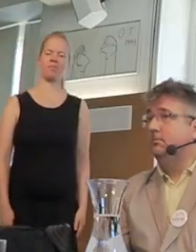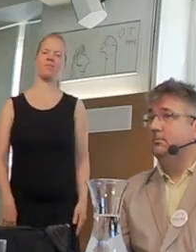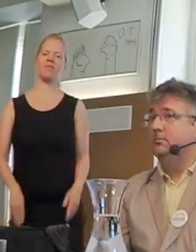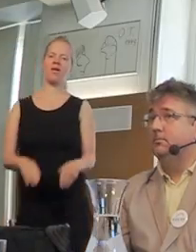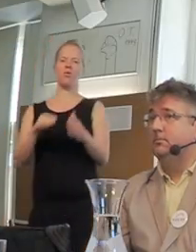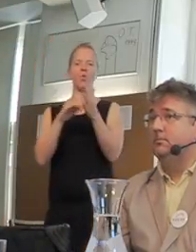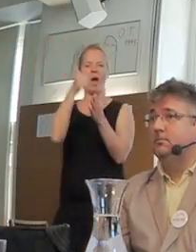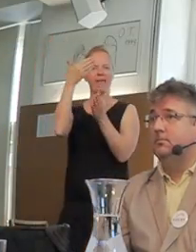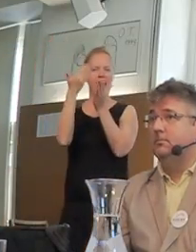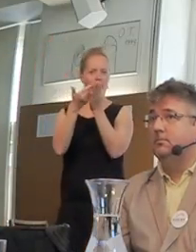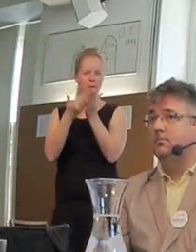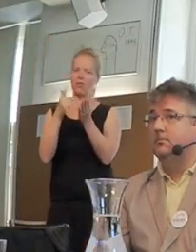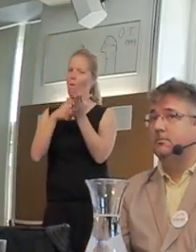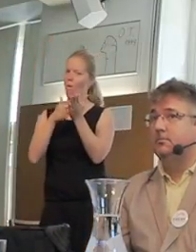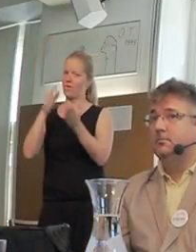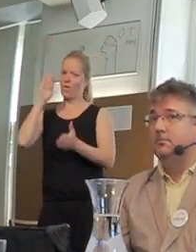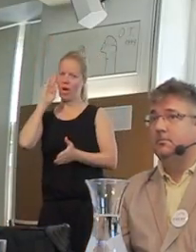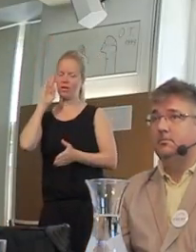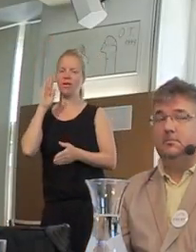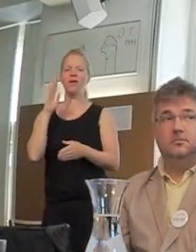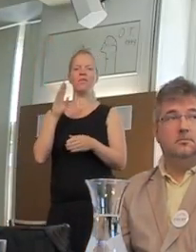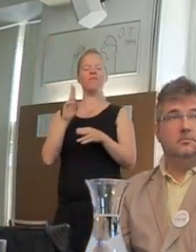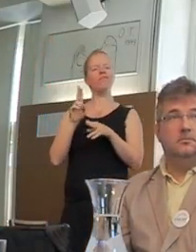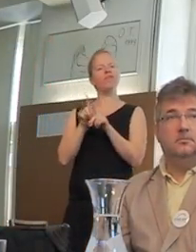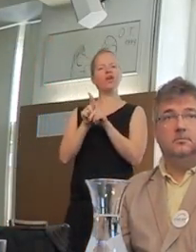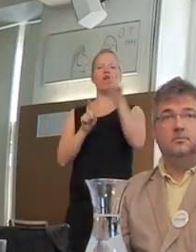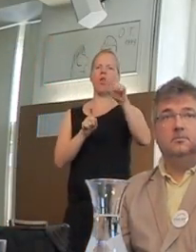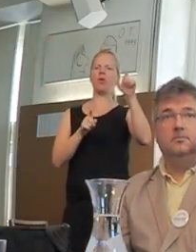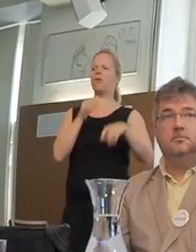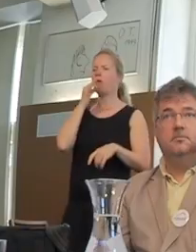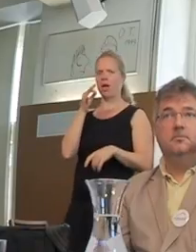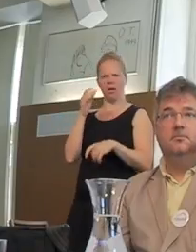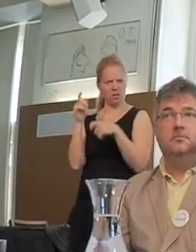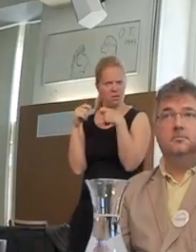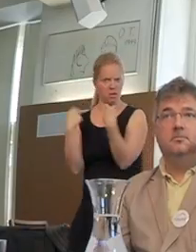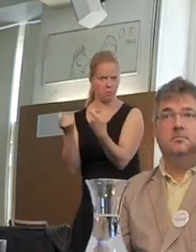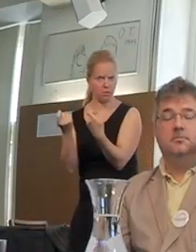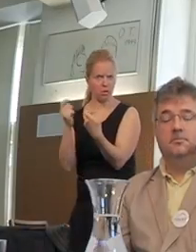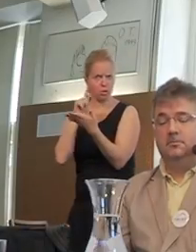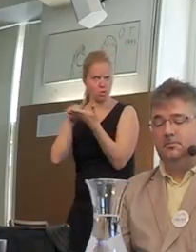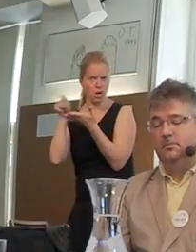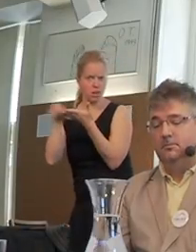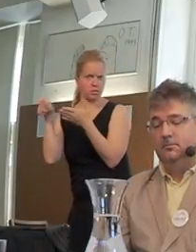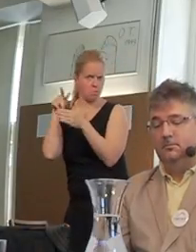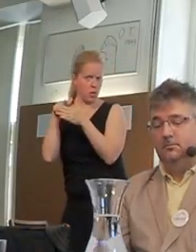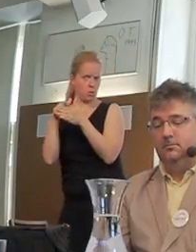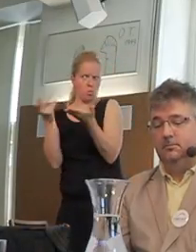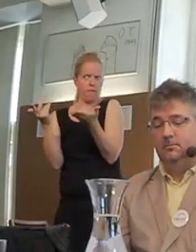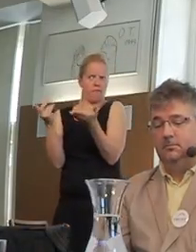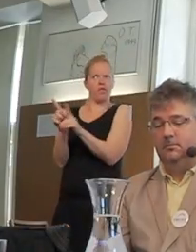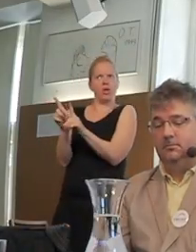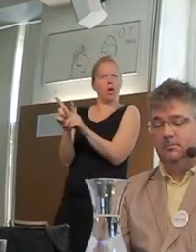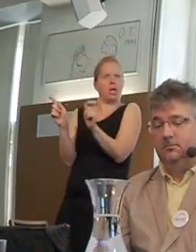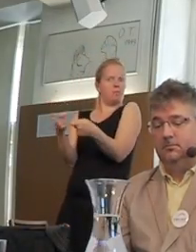wird, ja, gibt es denn die? Ne? Da kann man leicht sagen, ja, bei Freakardio gibt es genügend, die das können, die